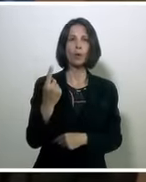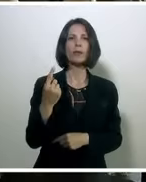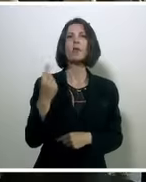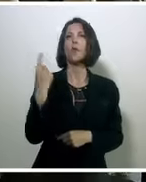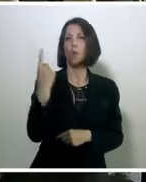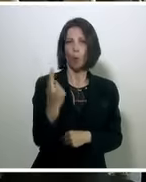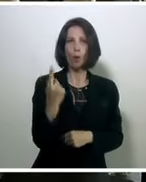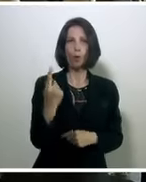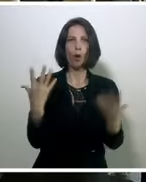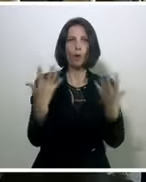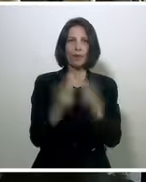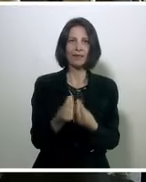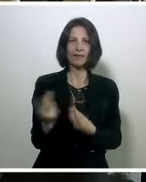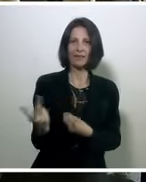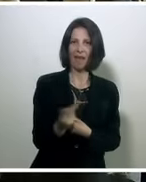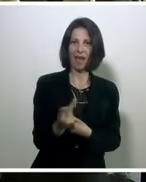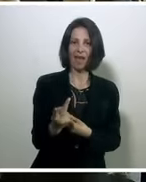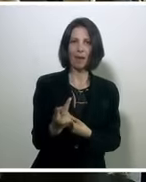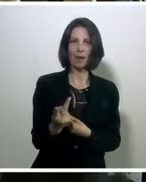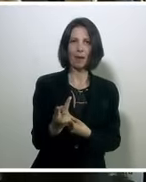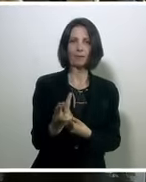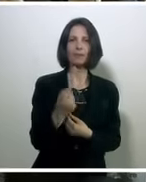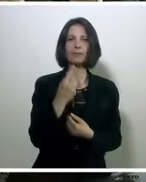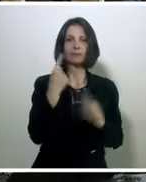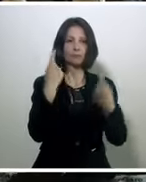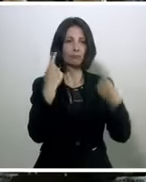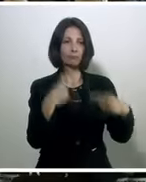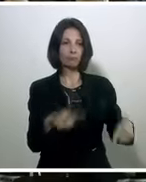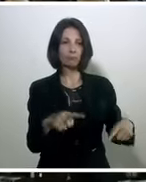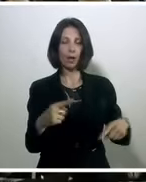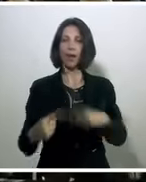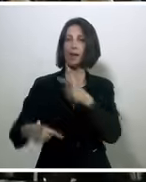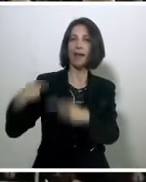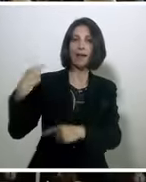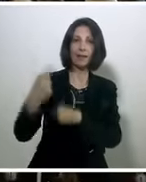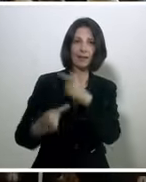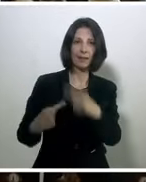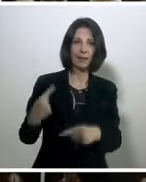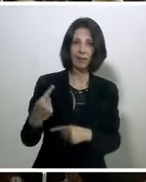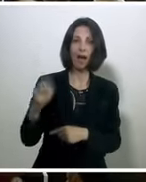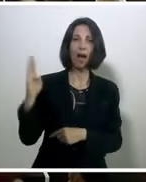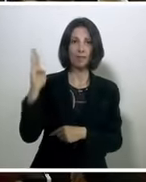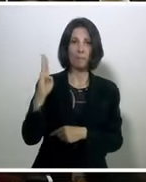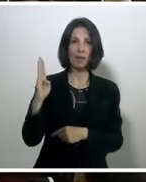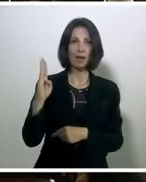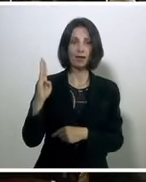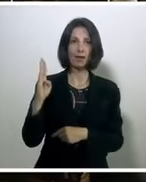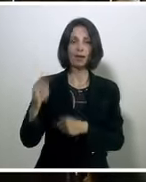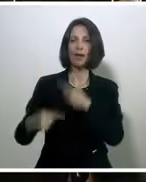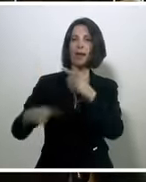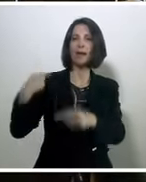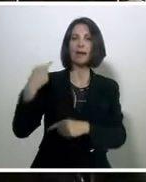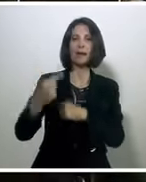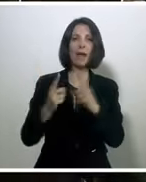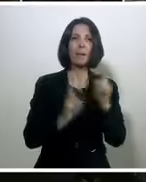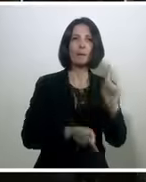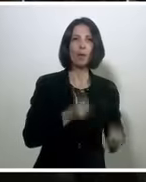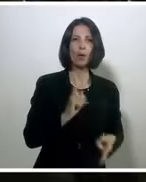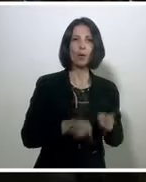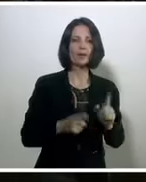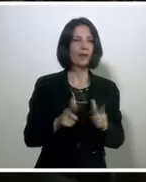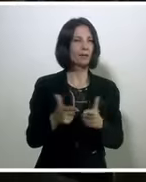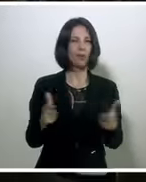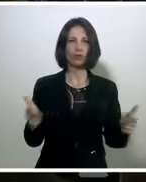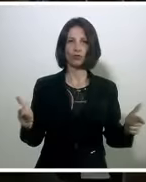questa a mio avviso la cifra specifica dell' lascito berlingueri non c'è un'eredità politica che non sia anche